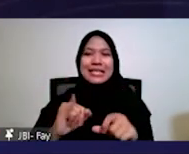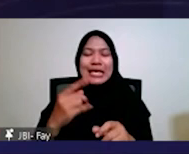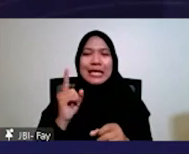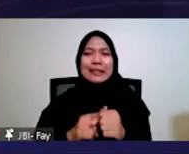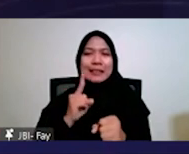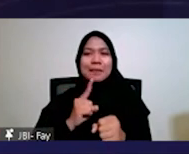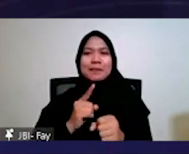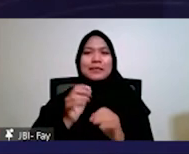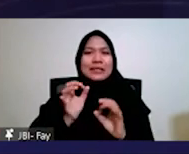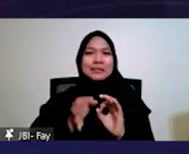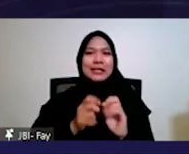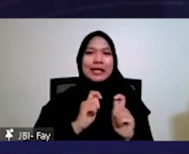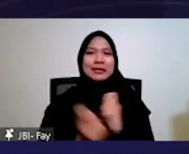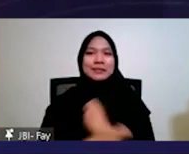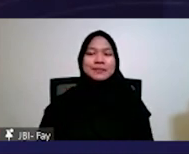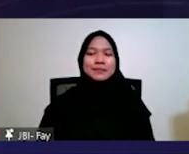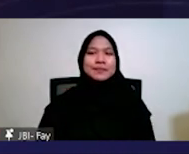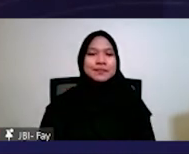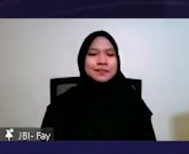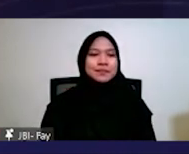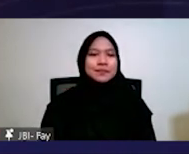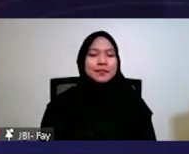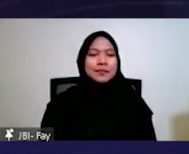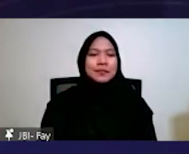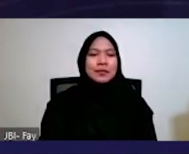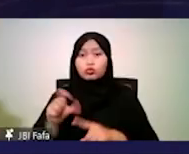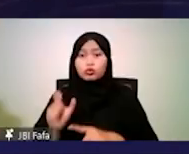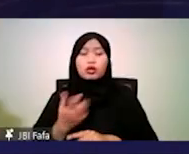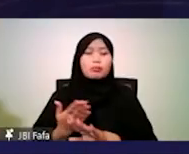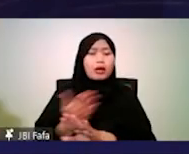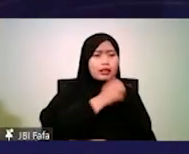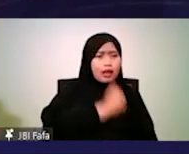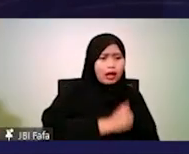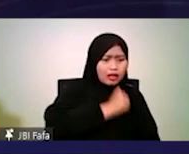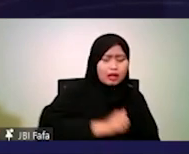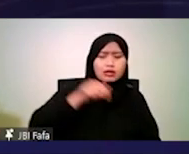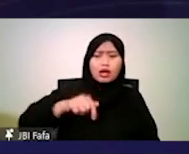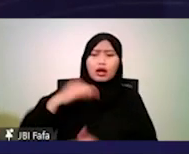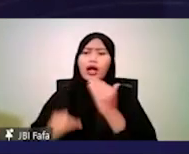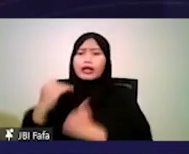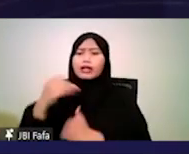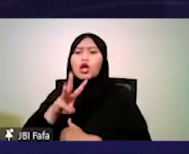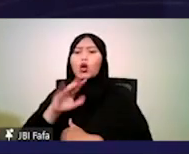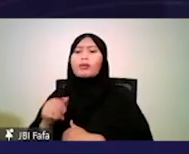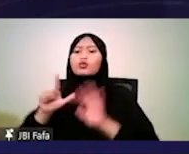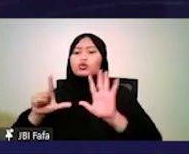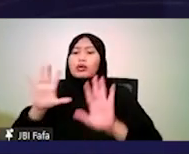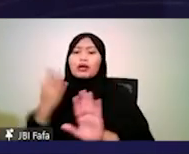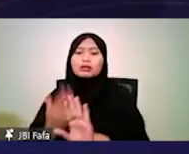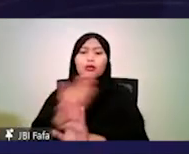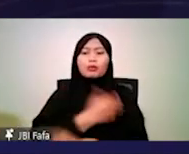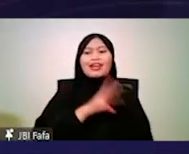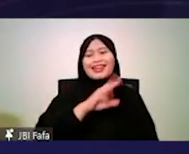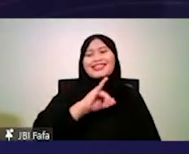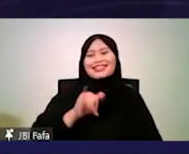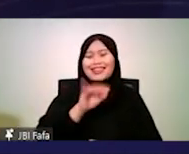kita menaikkan suku bunga setelah kita tahan lama menjadi 3,75 dari tiga setengah alasannya ada di